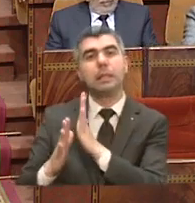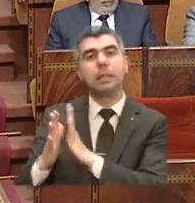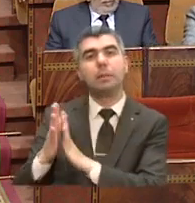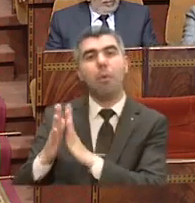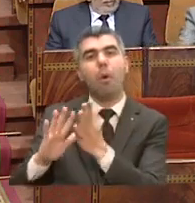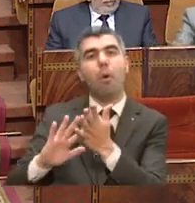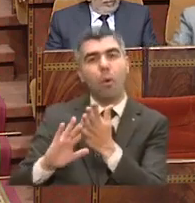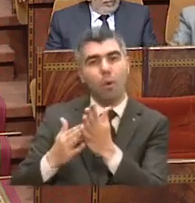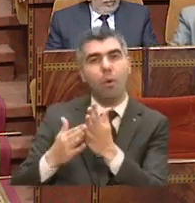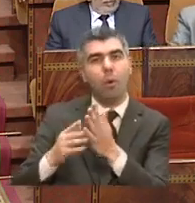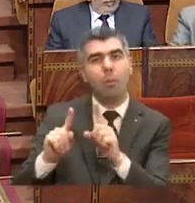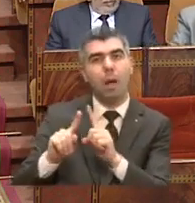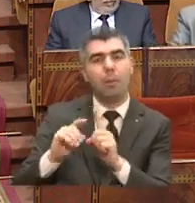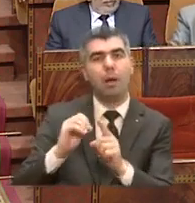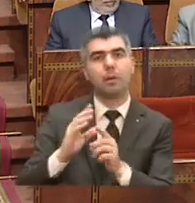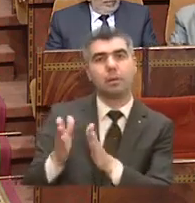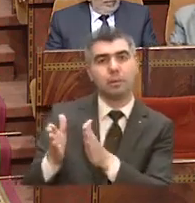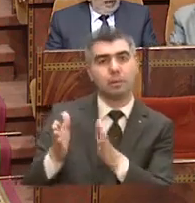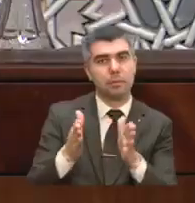المشاريع الموازية.